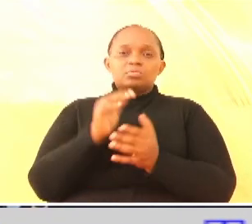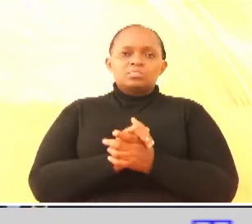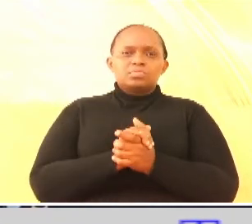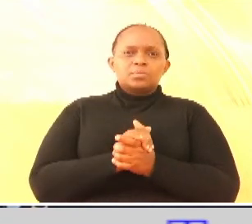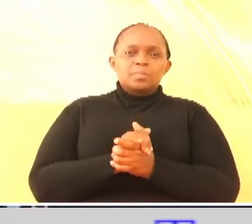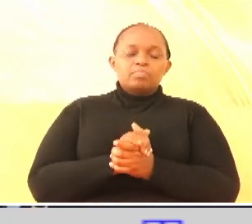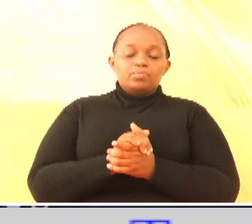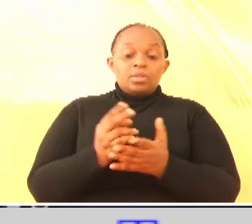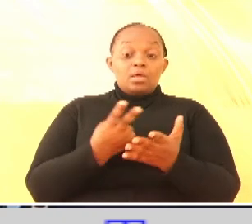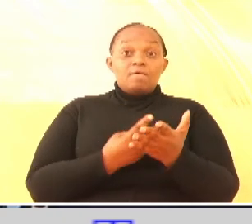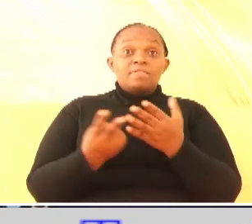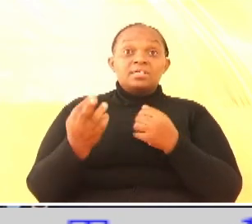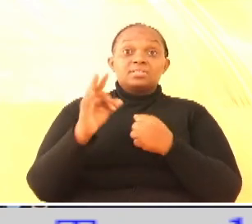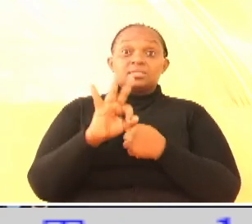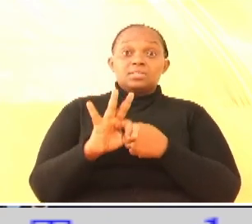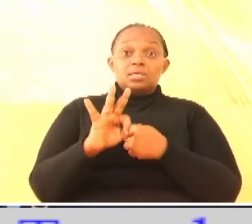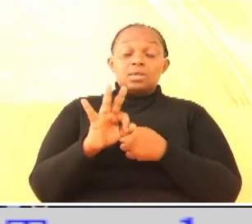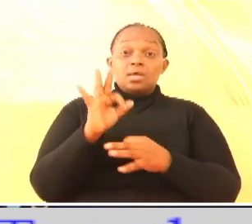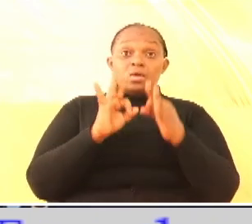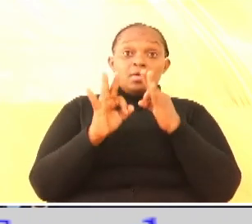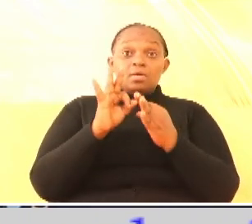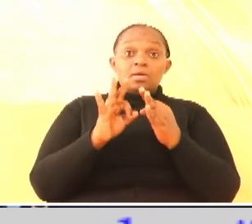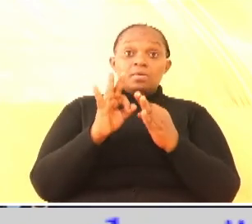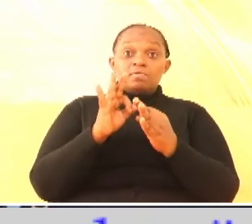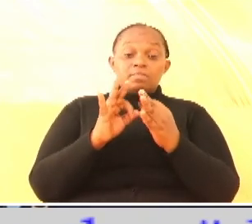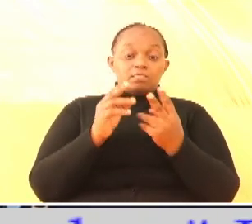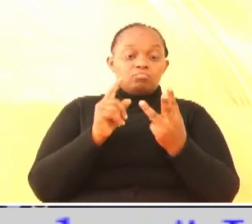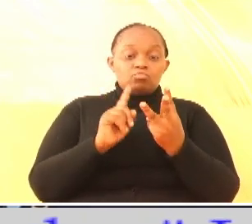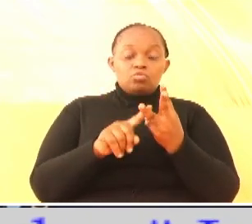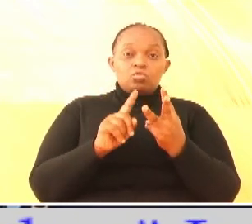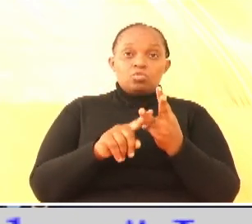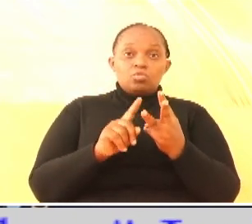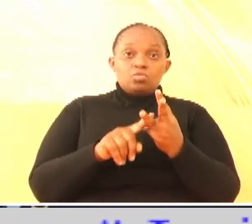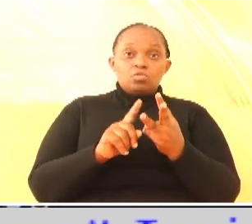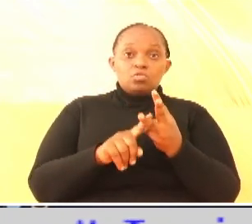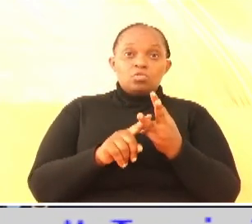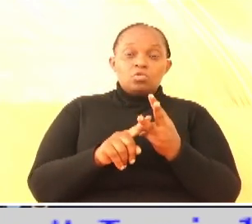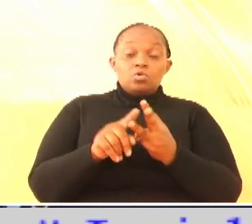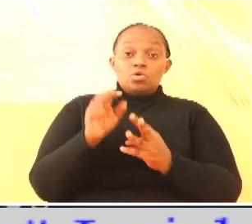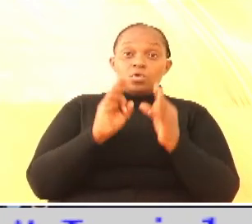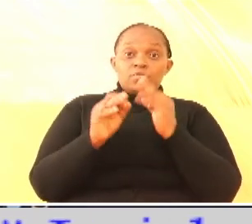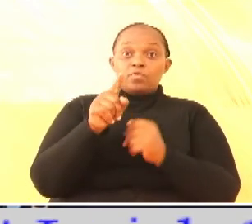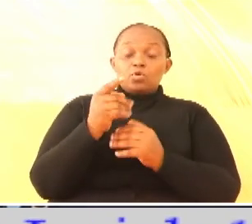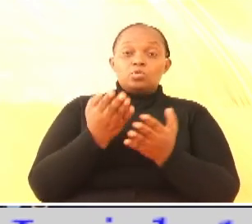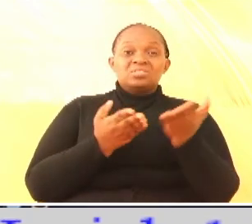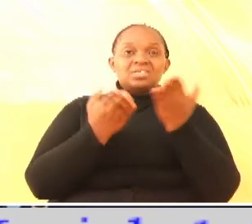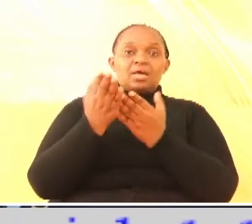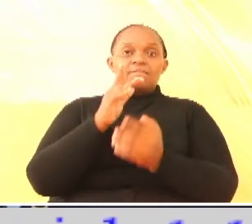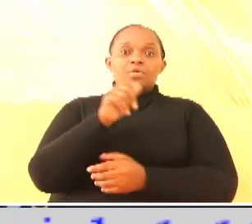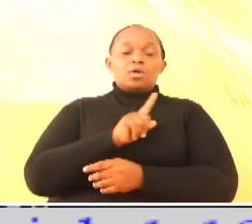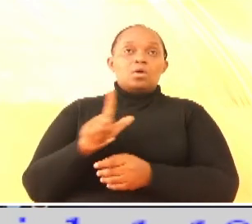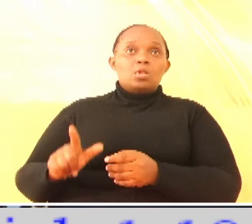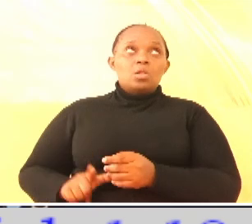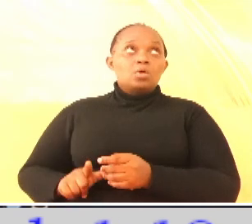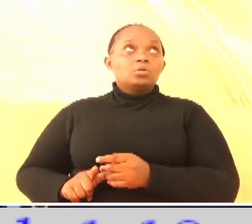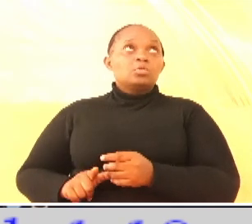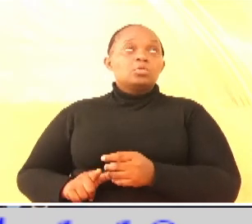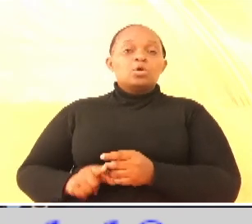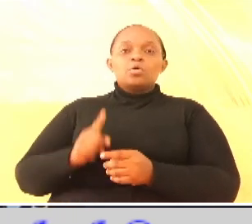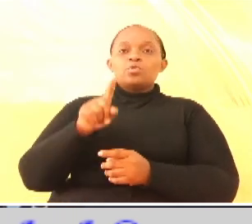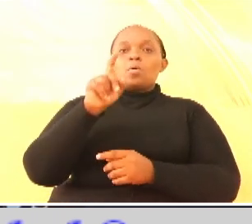Point number three, tukimtumikia Bwana, kuna kubeba msalaba. Hallelujah. Kuna kubeba